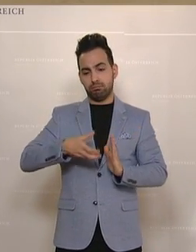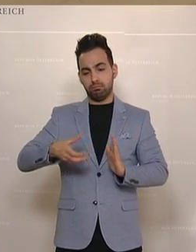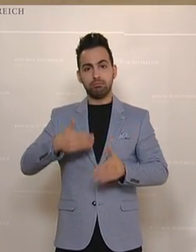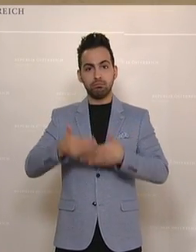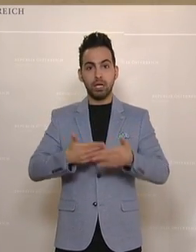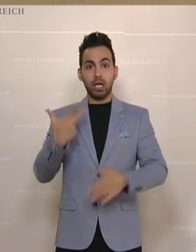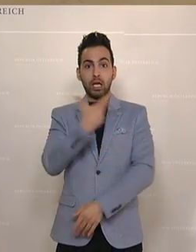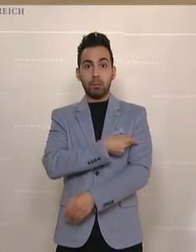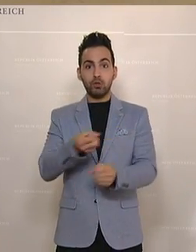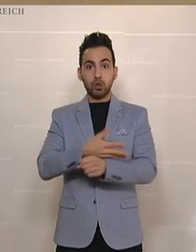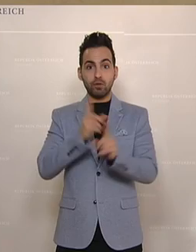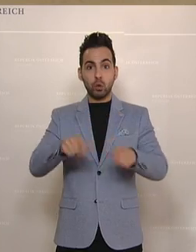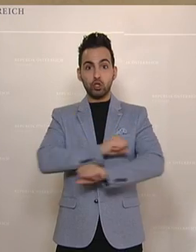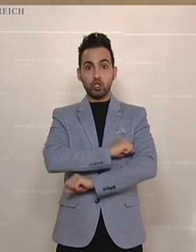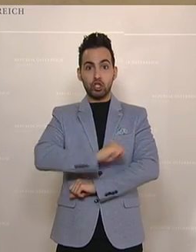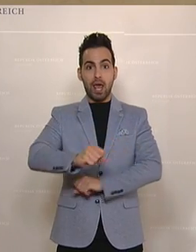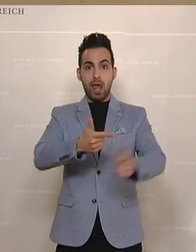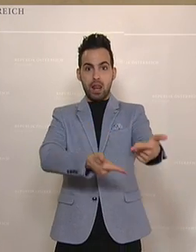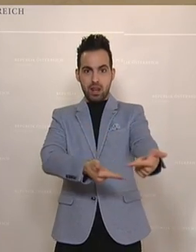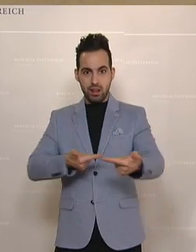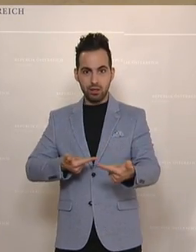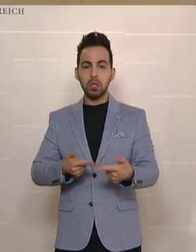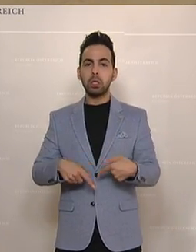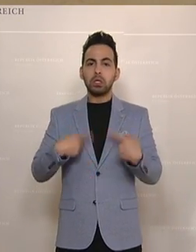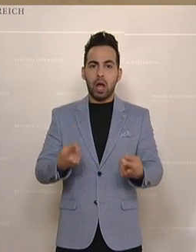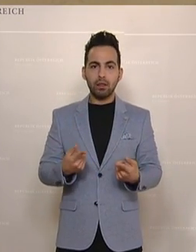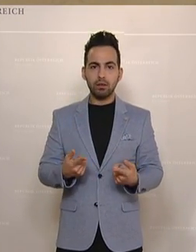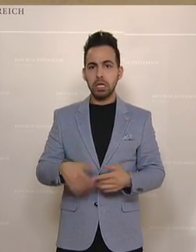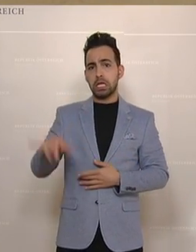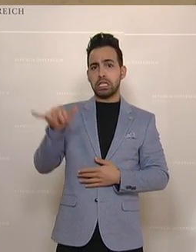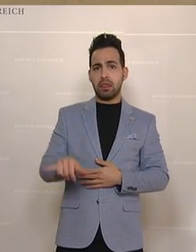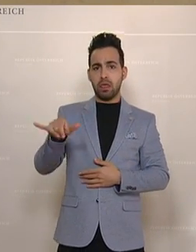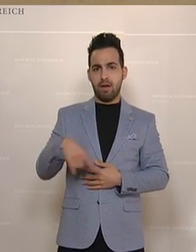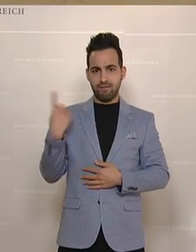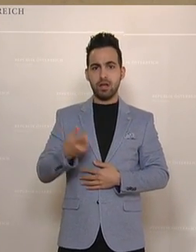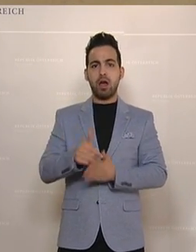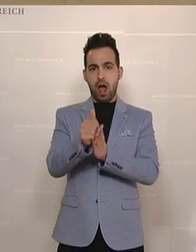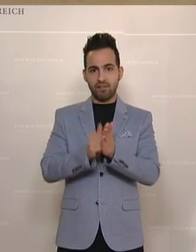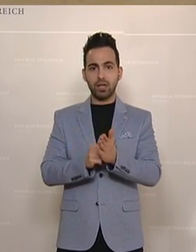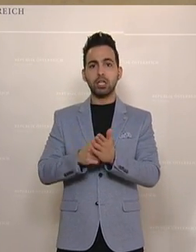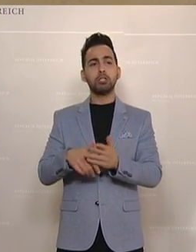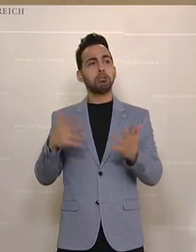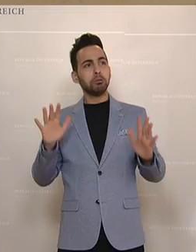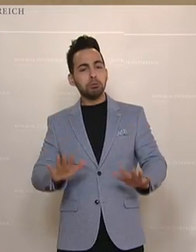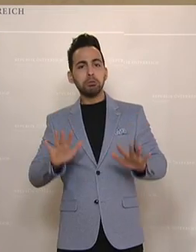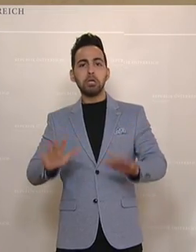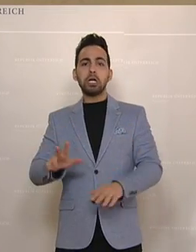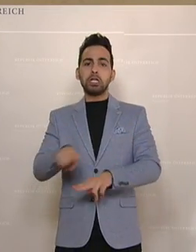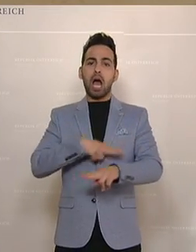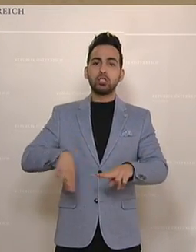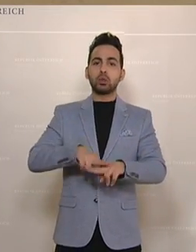damit diese Impfstoffe so schnell wie möglich herkommen? Ja, wir fangen dann im Jänner damit an, einen nationalen Impfplan zu entwickeln, der